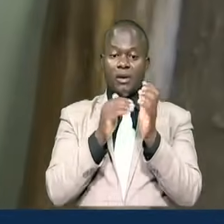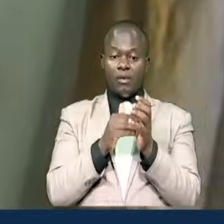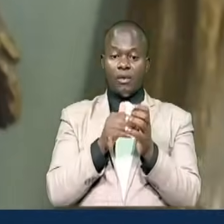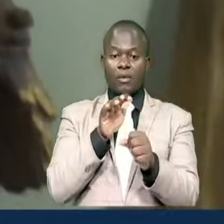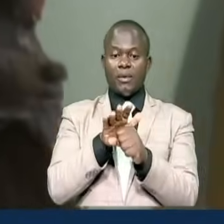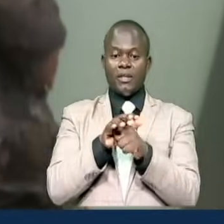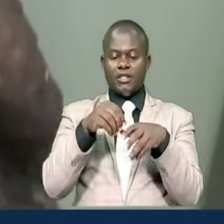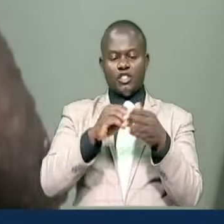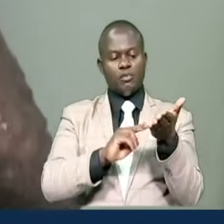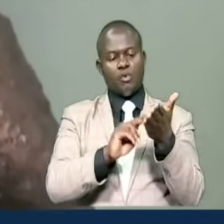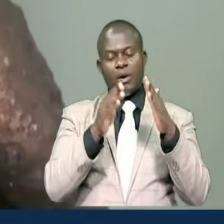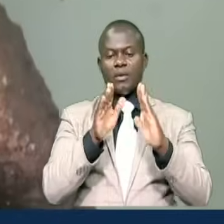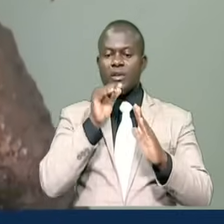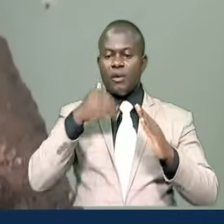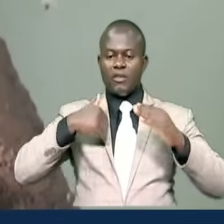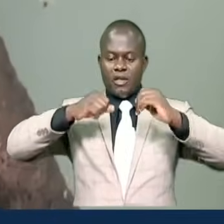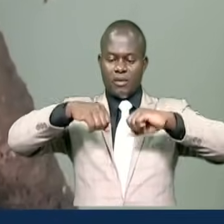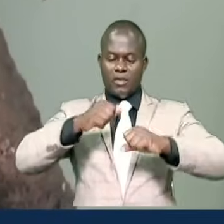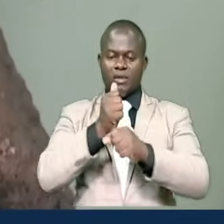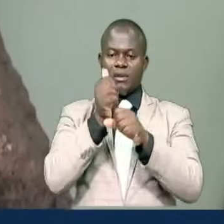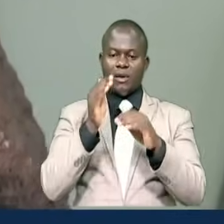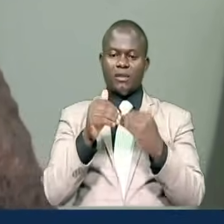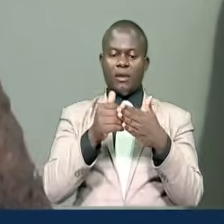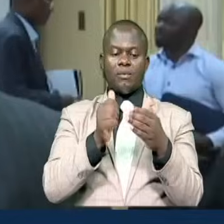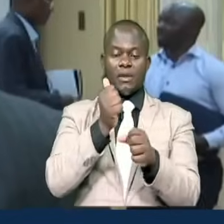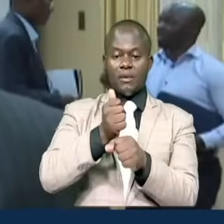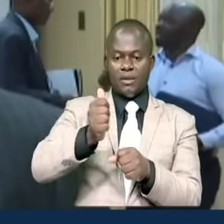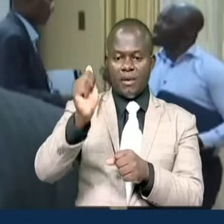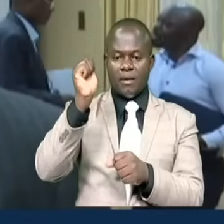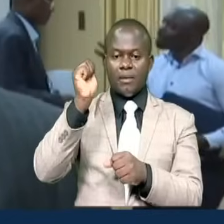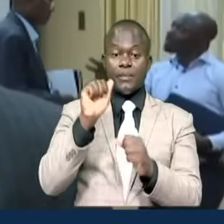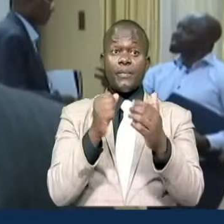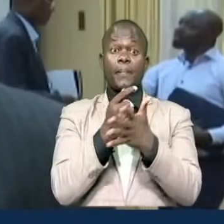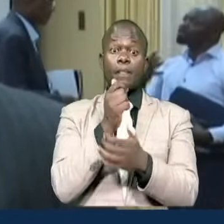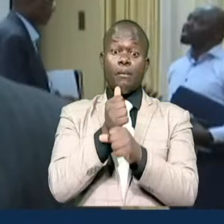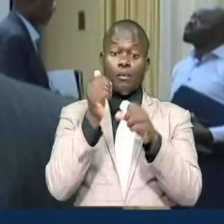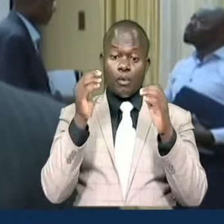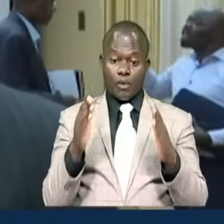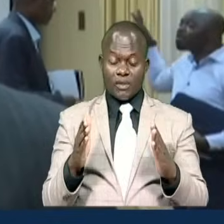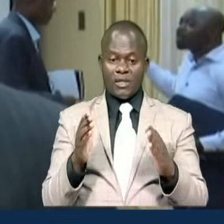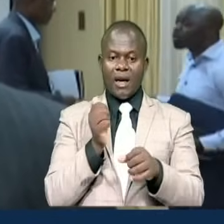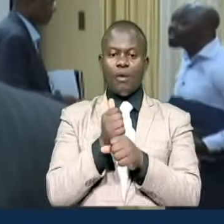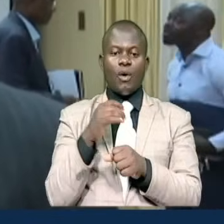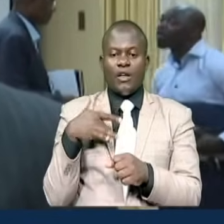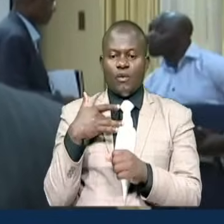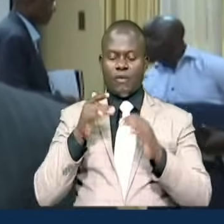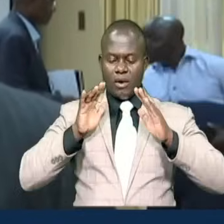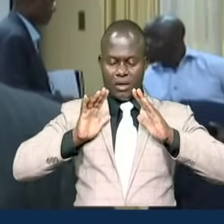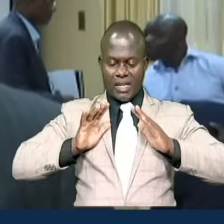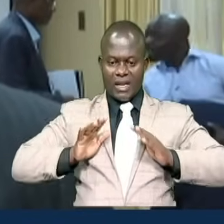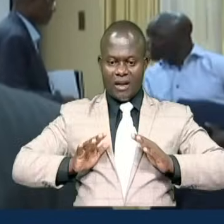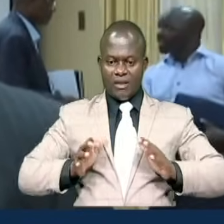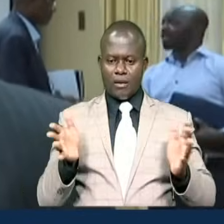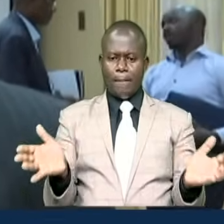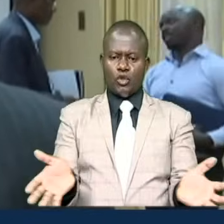mu bakoresha batagirana amasezerano y'akazi n'abakozi babo bituma umukozi akora yumva atekanye agira